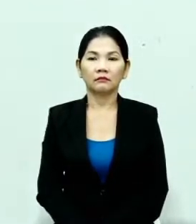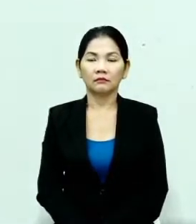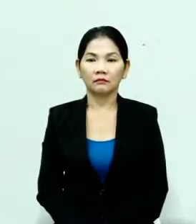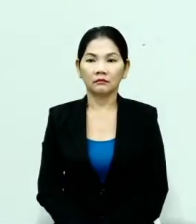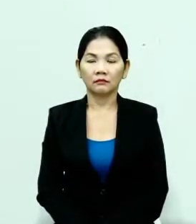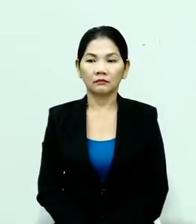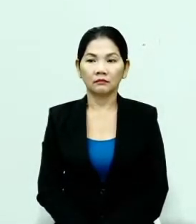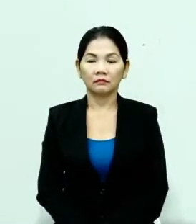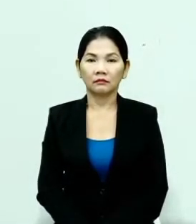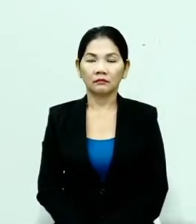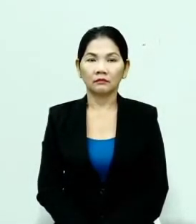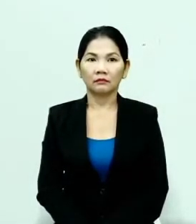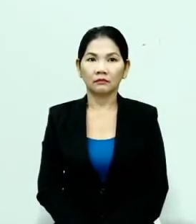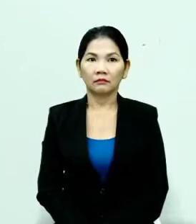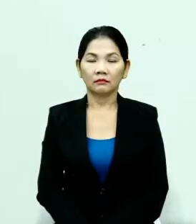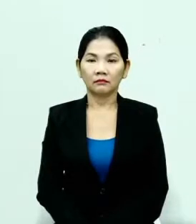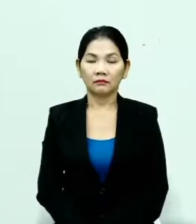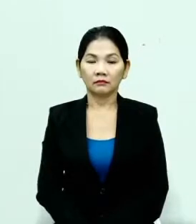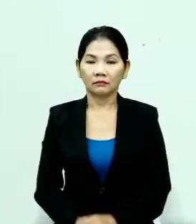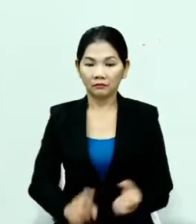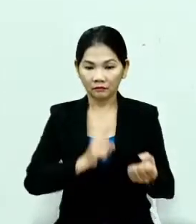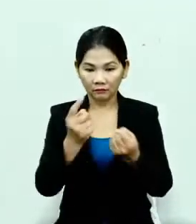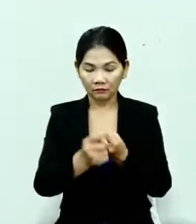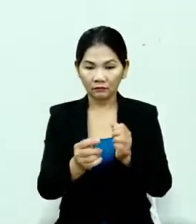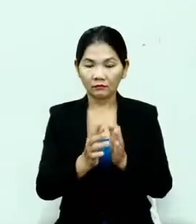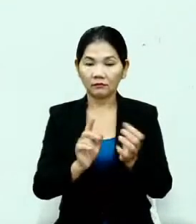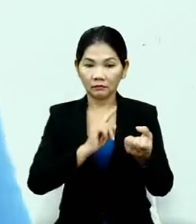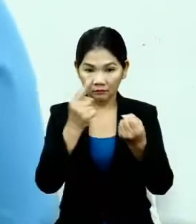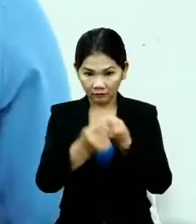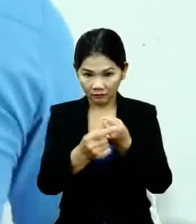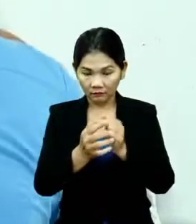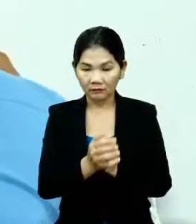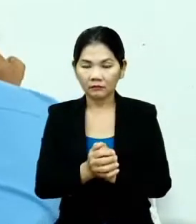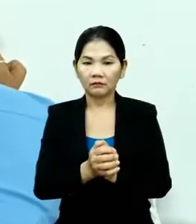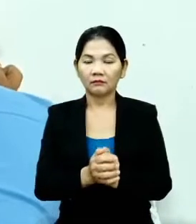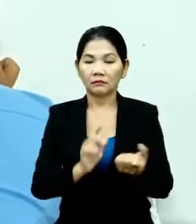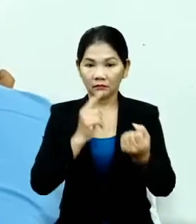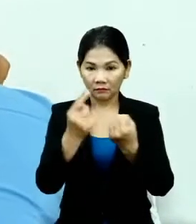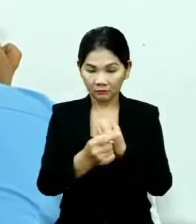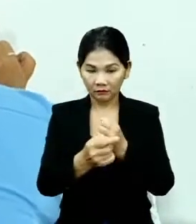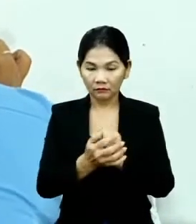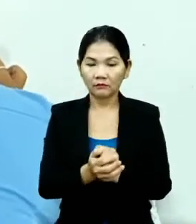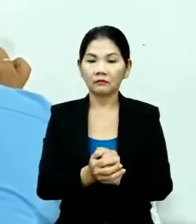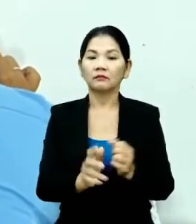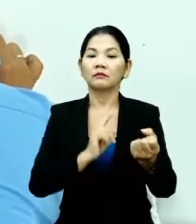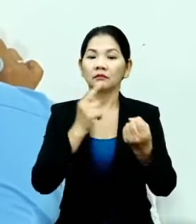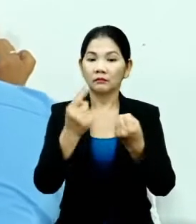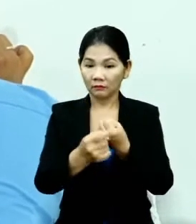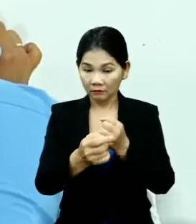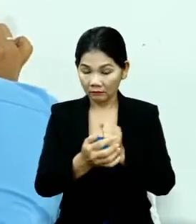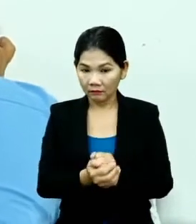ưu tiên hò chá phái chờ tôm nè con chá phái chờ tôm